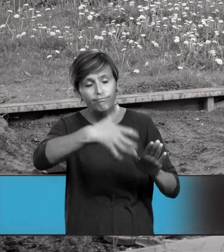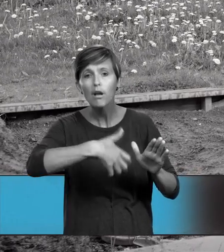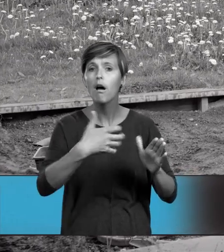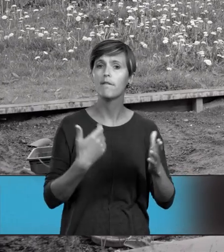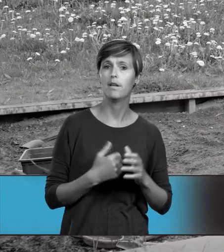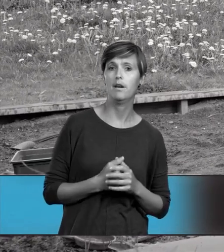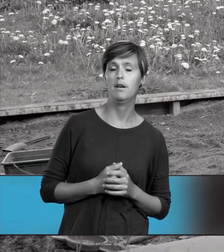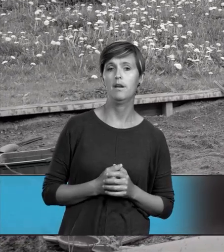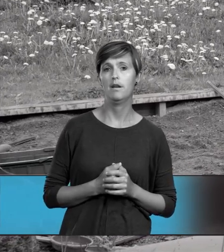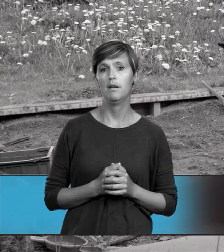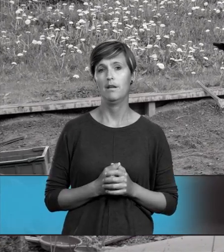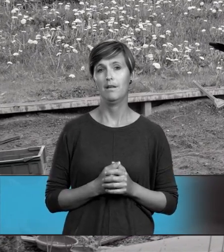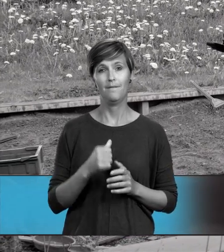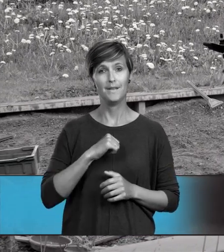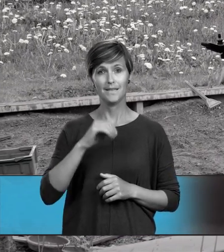litt i sandkassa.